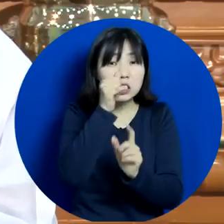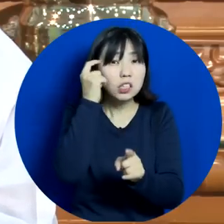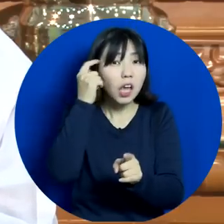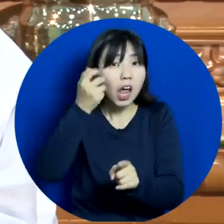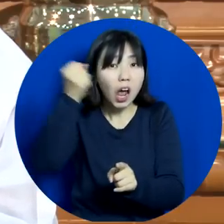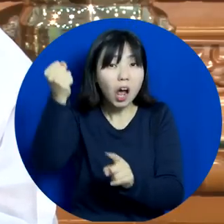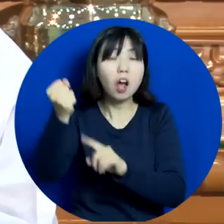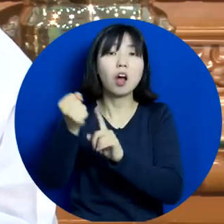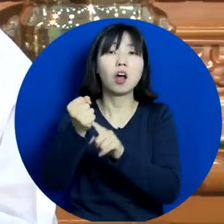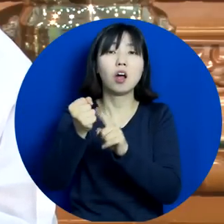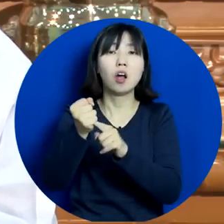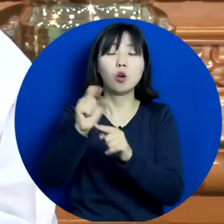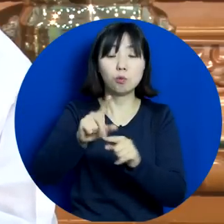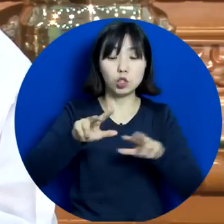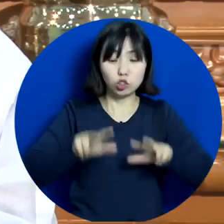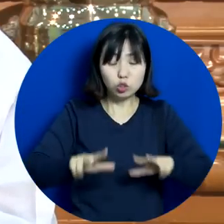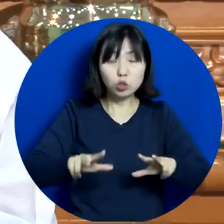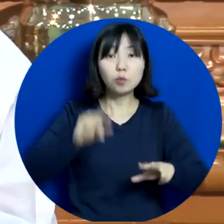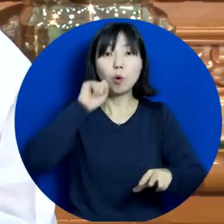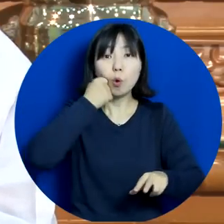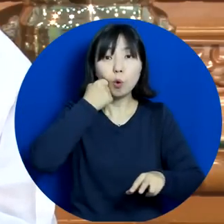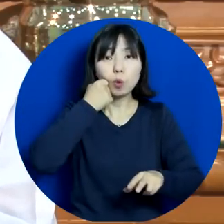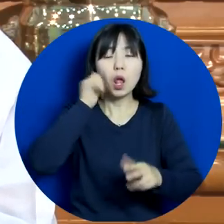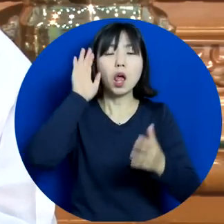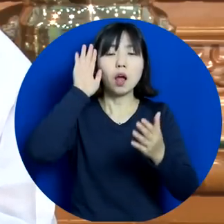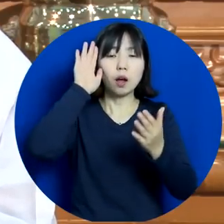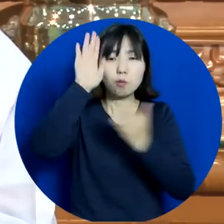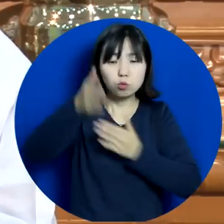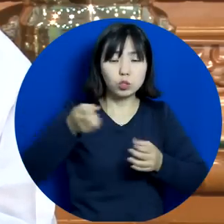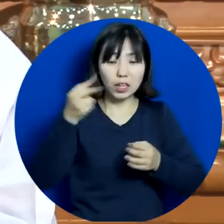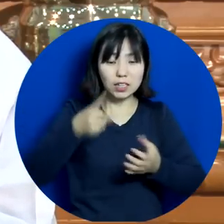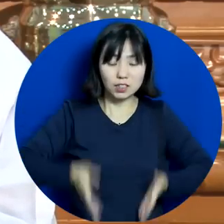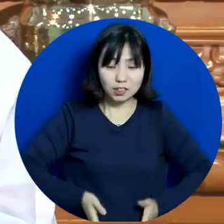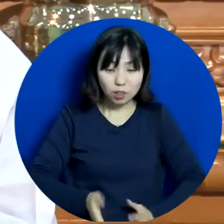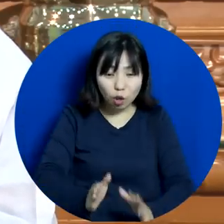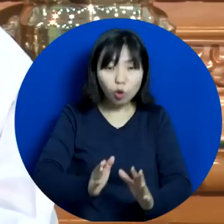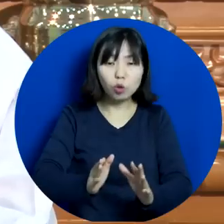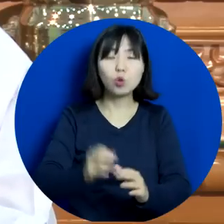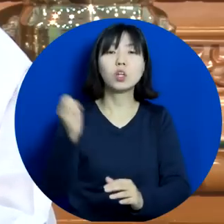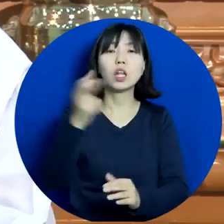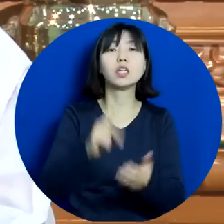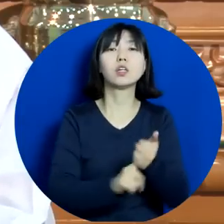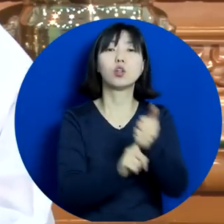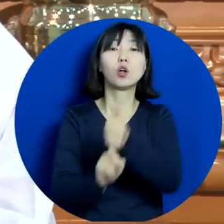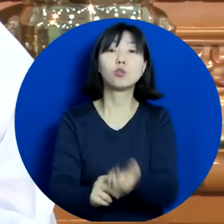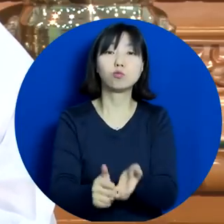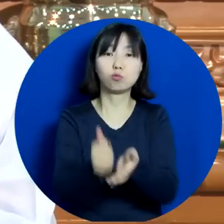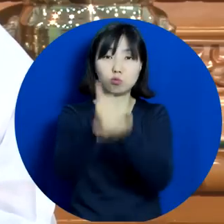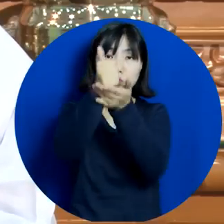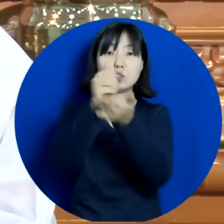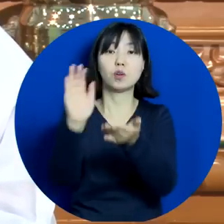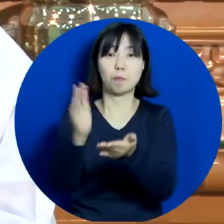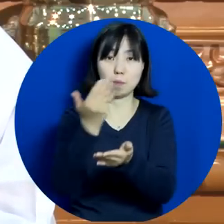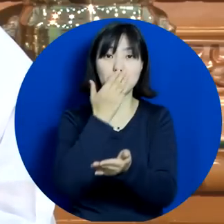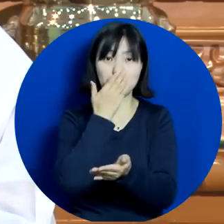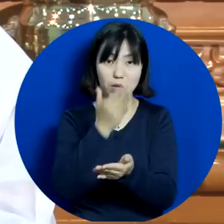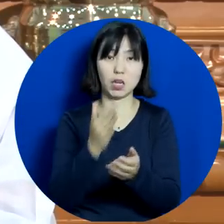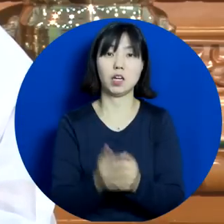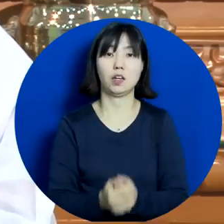가서라도 반드시 성불하게 된다. 그러니까 이 생에서 해야 할